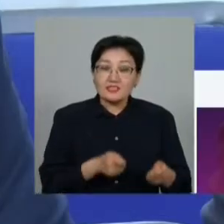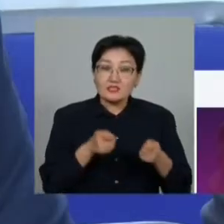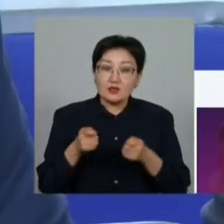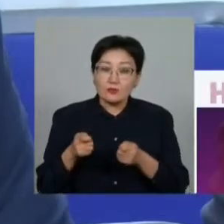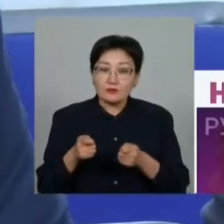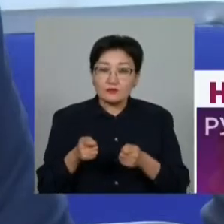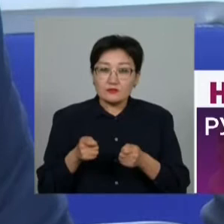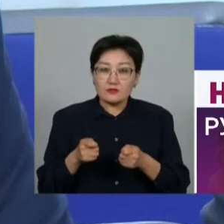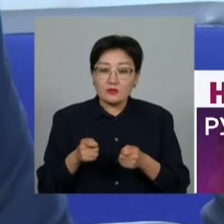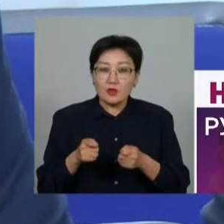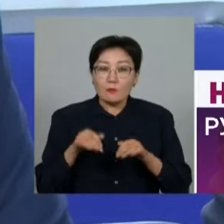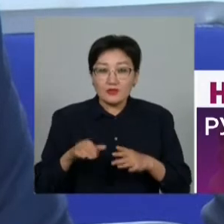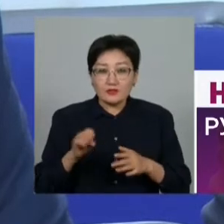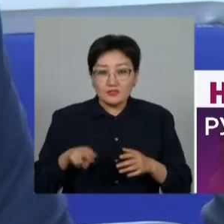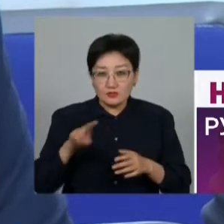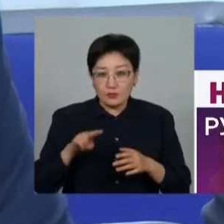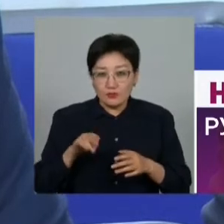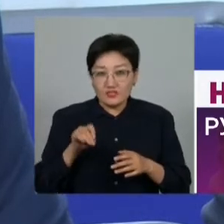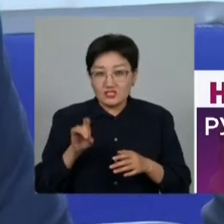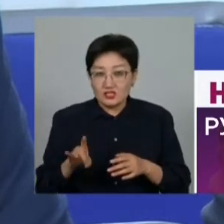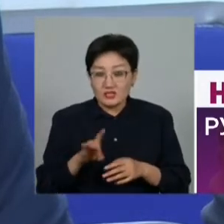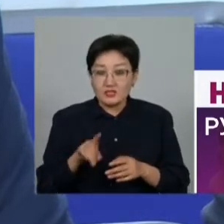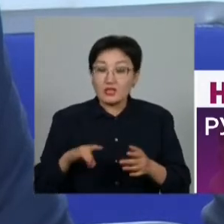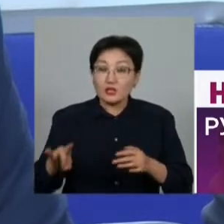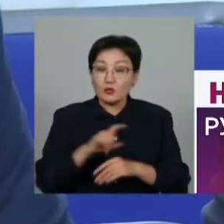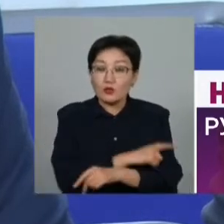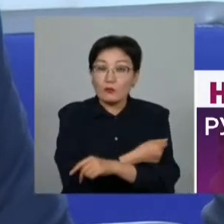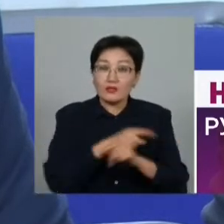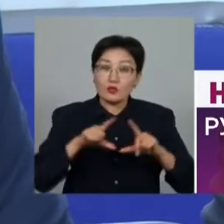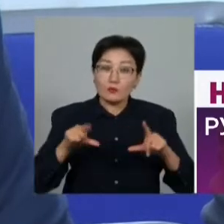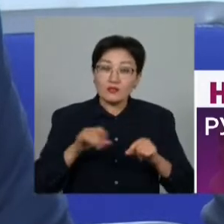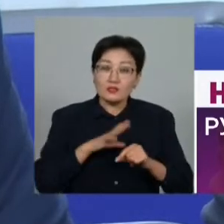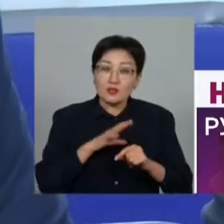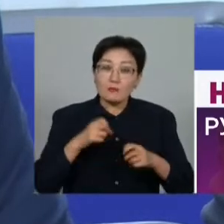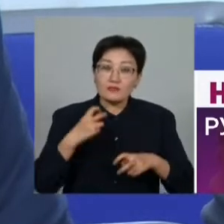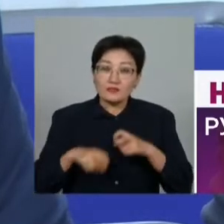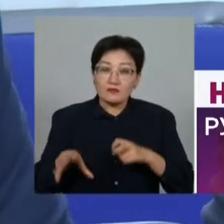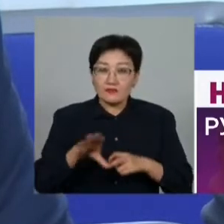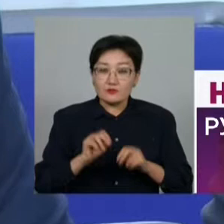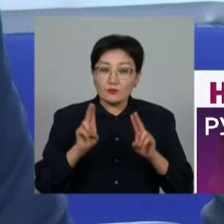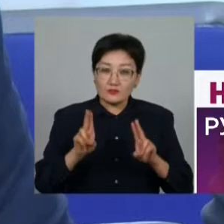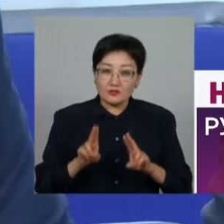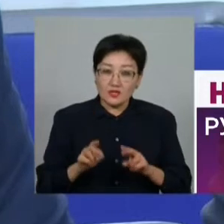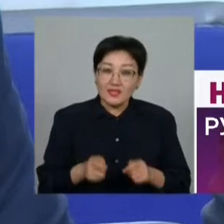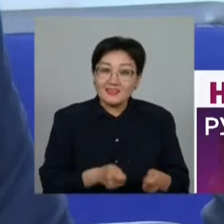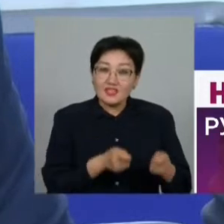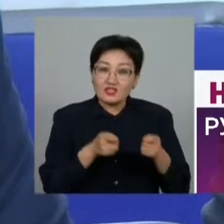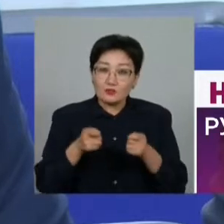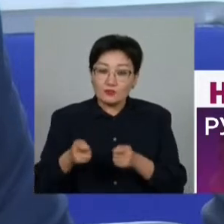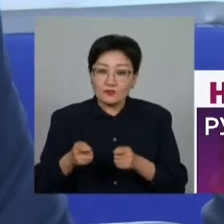решению администрации грузов коренных больнице была в нарушение всех правил на спать и ровки